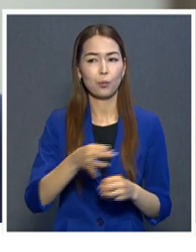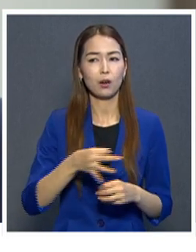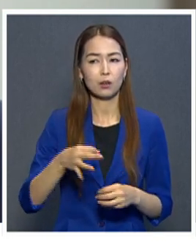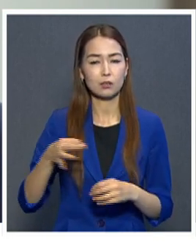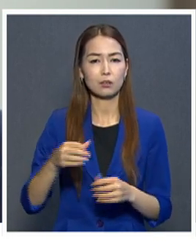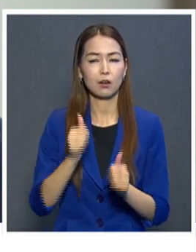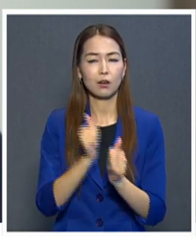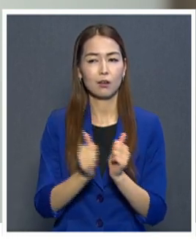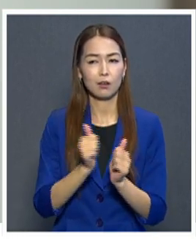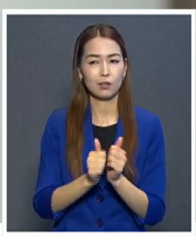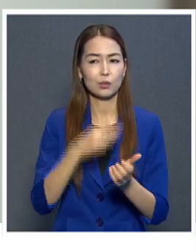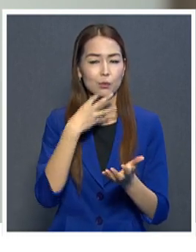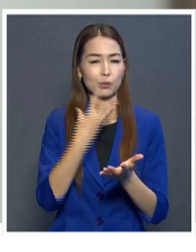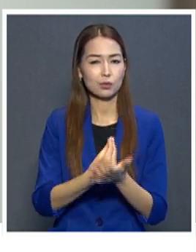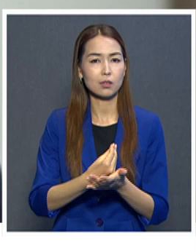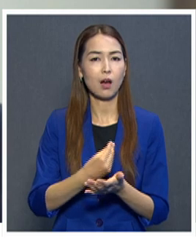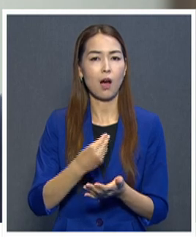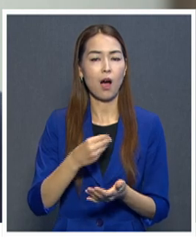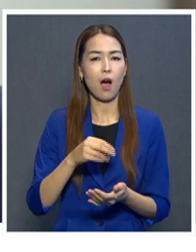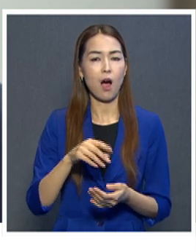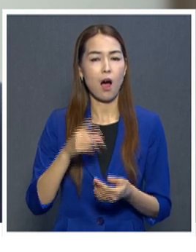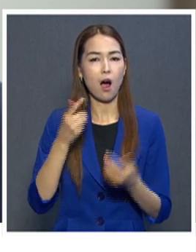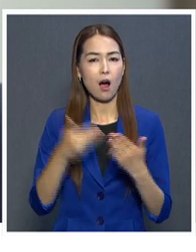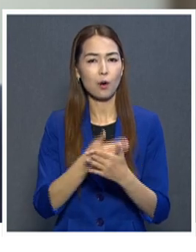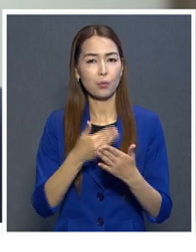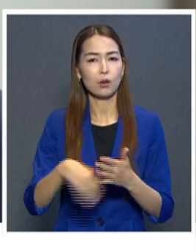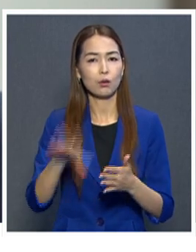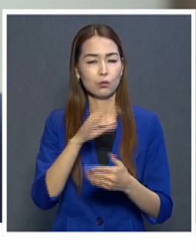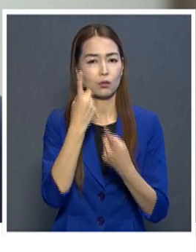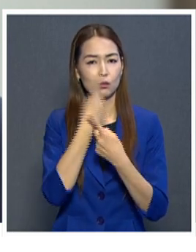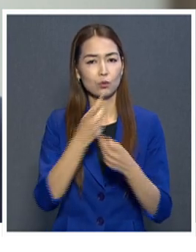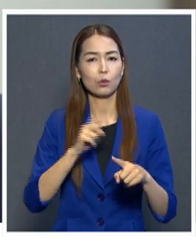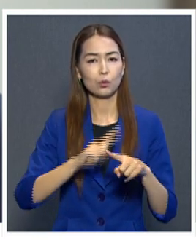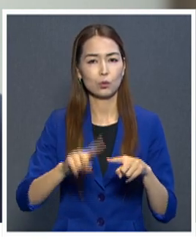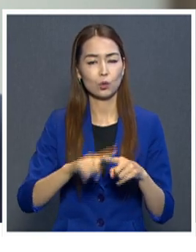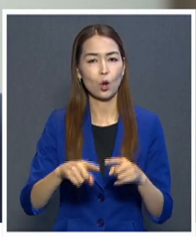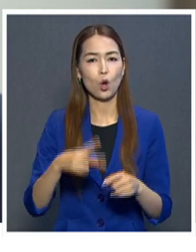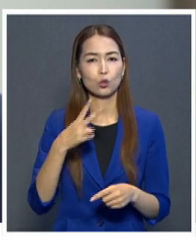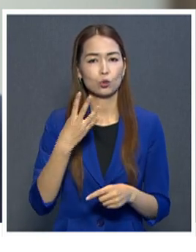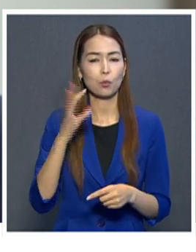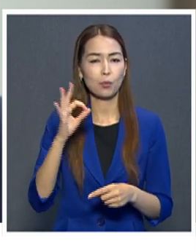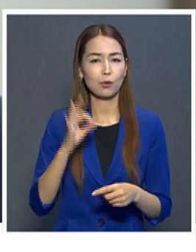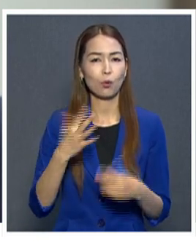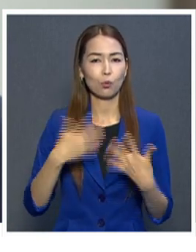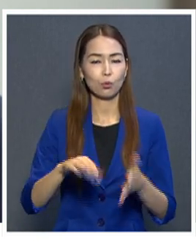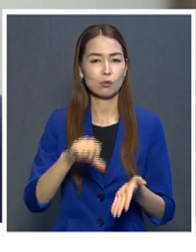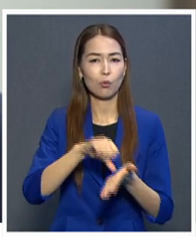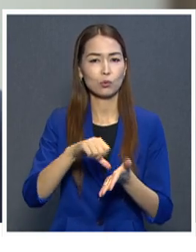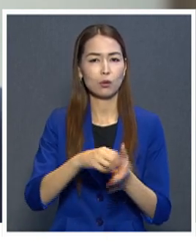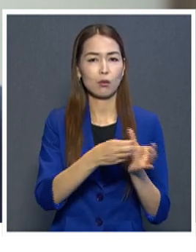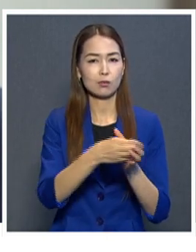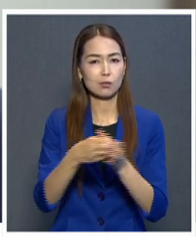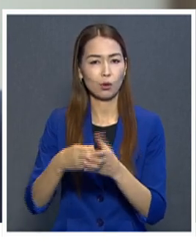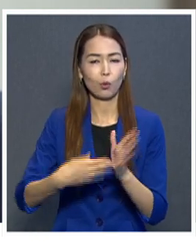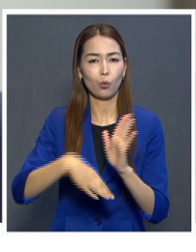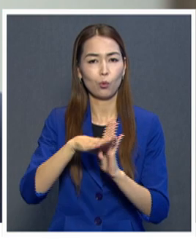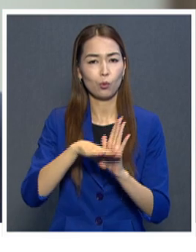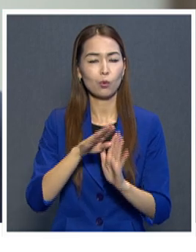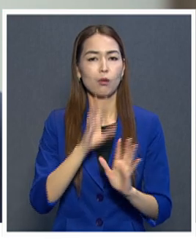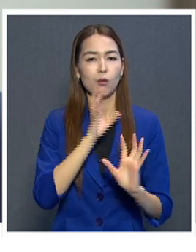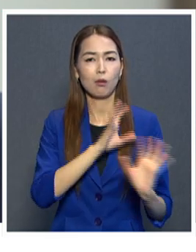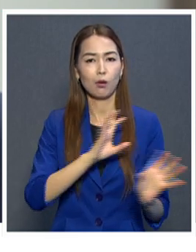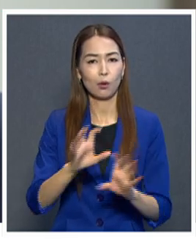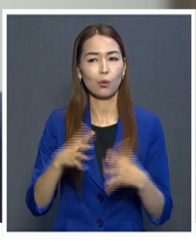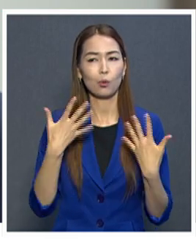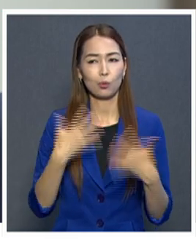комиссияларының құрамдары бұқаралық ақпарат құралдарында жарияланатын болады. Және 24 сәуірге дейін учаскелік сайлау комиссияларының құрамы және